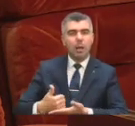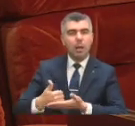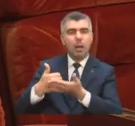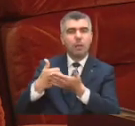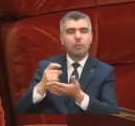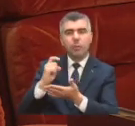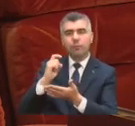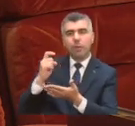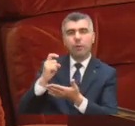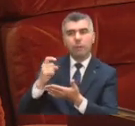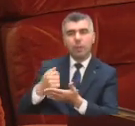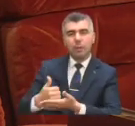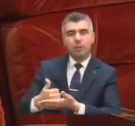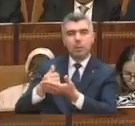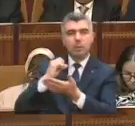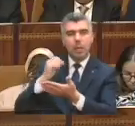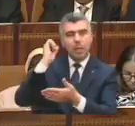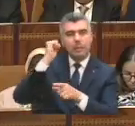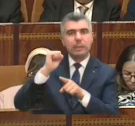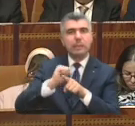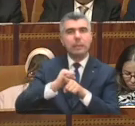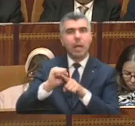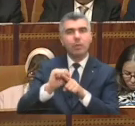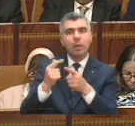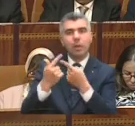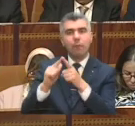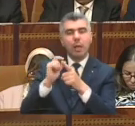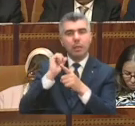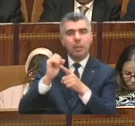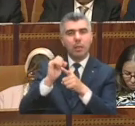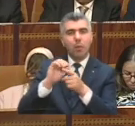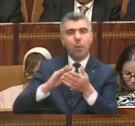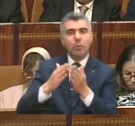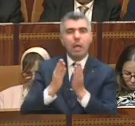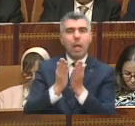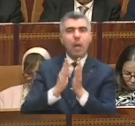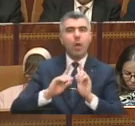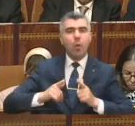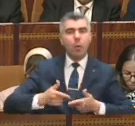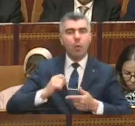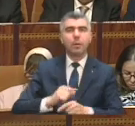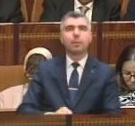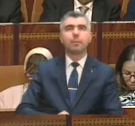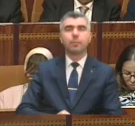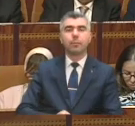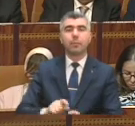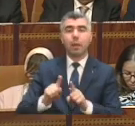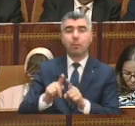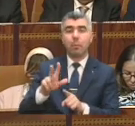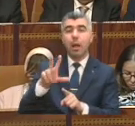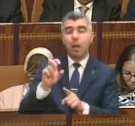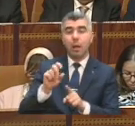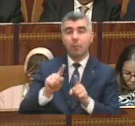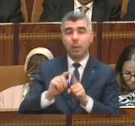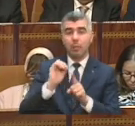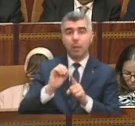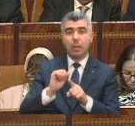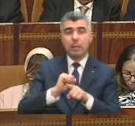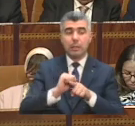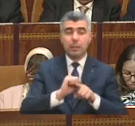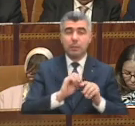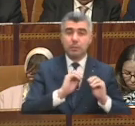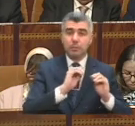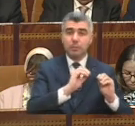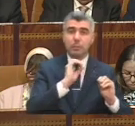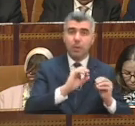المنح الدراسية للطلبة المتدربين بمختلف معاهد التكوين المهني، علما أن هذه المنح تلعب دورا أساسيا